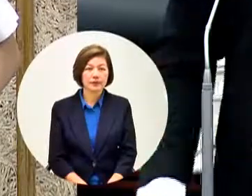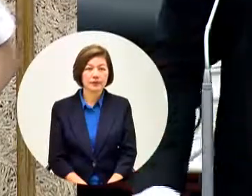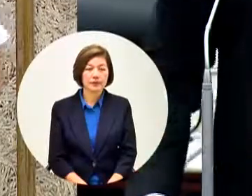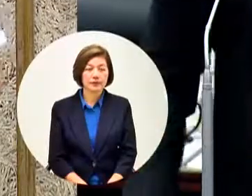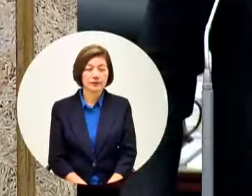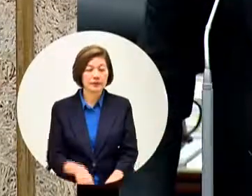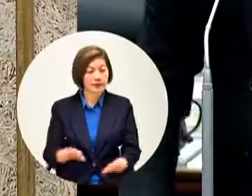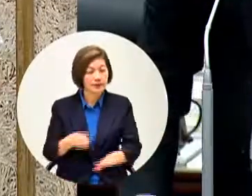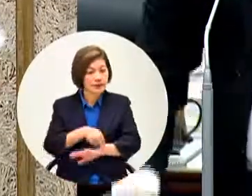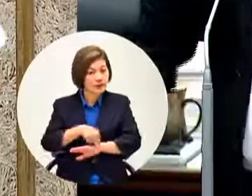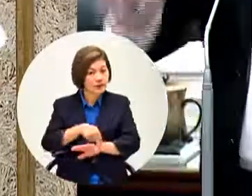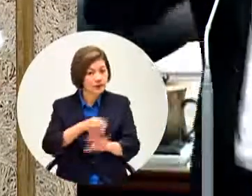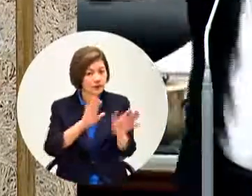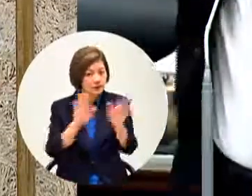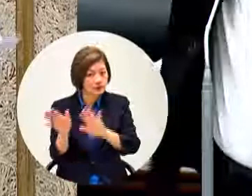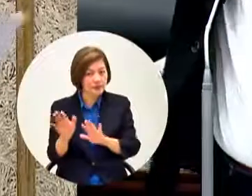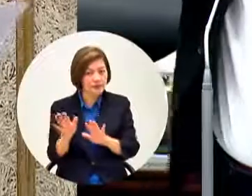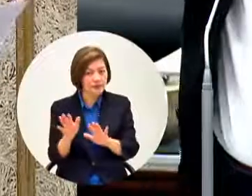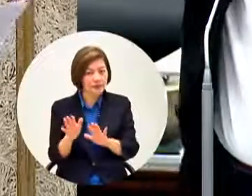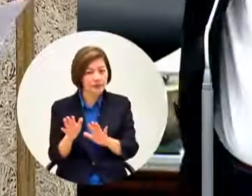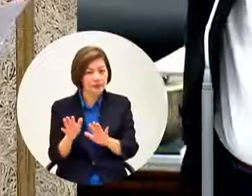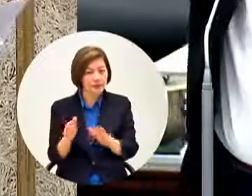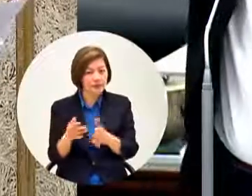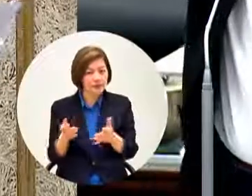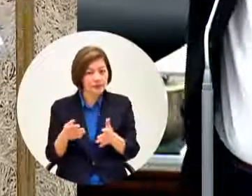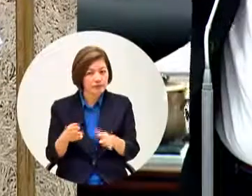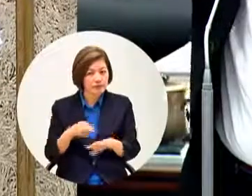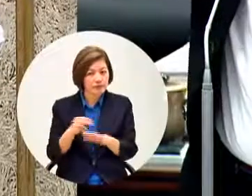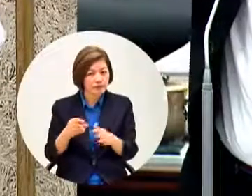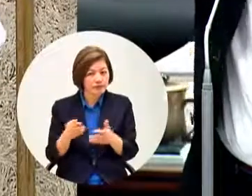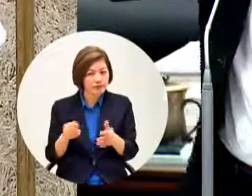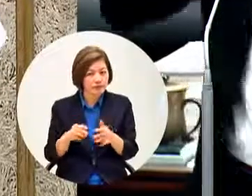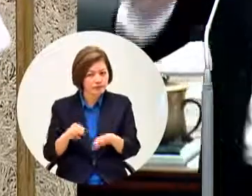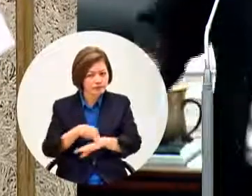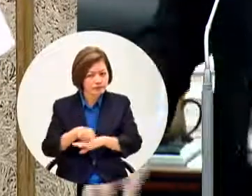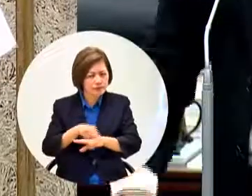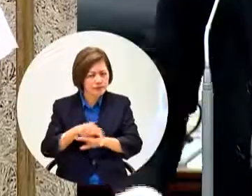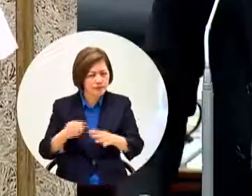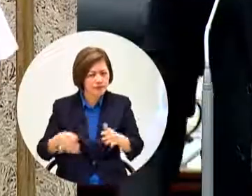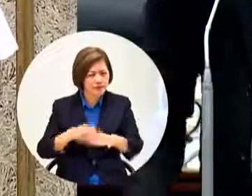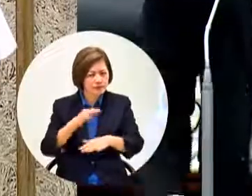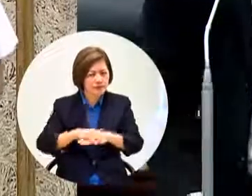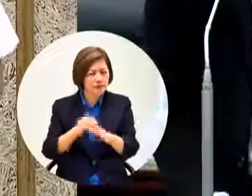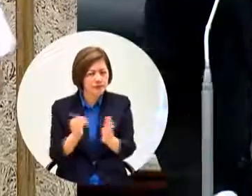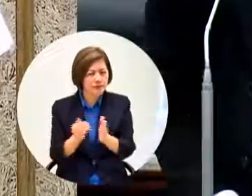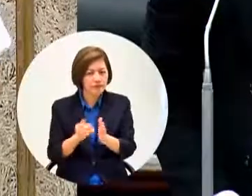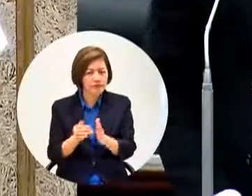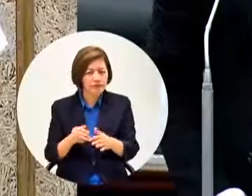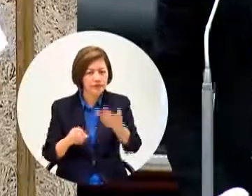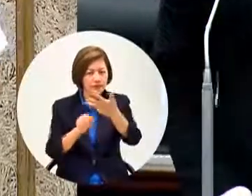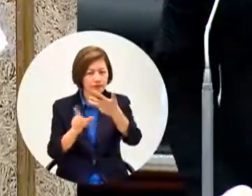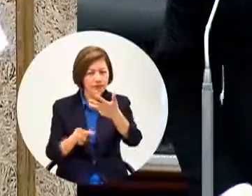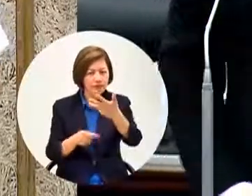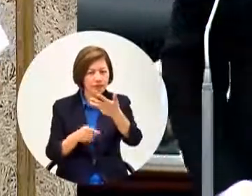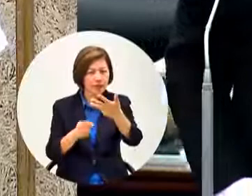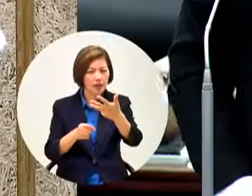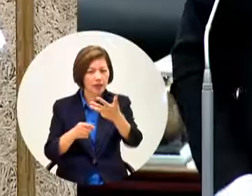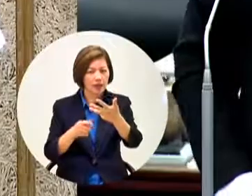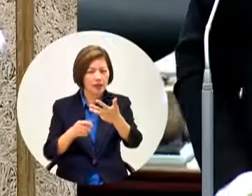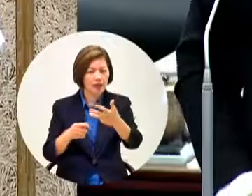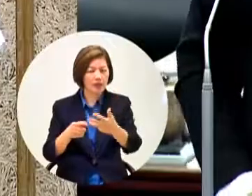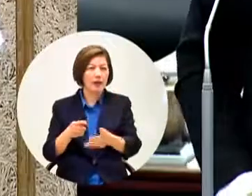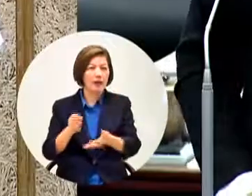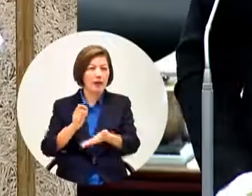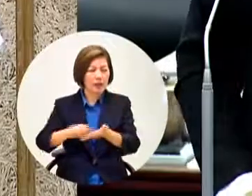计上面来讲的话，已经快要完成，预计是在8月会上网招标。那主要就是营建署这笔经费是